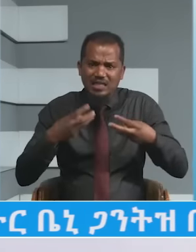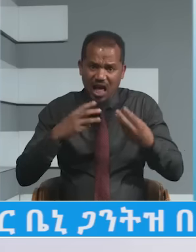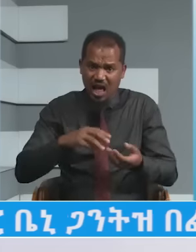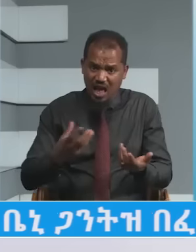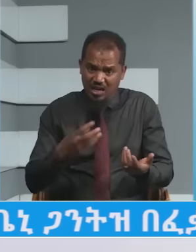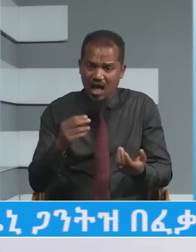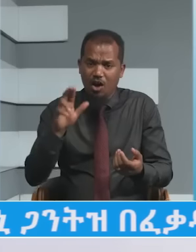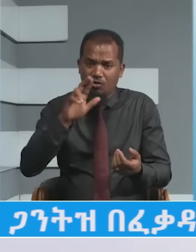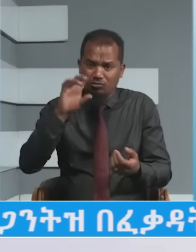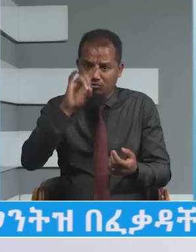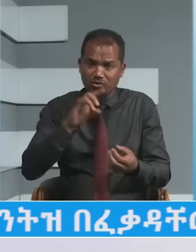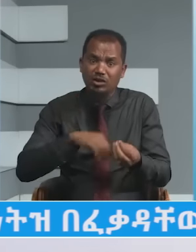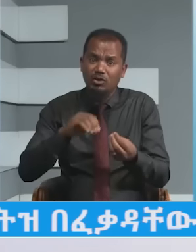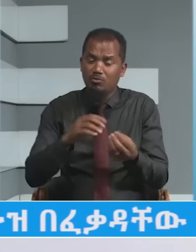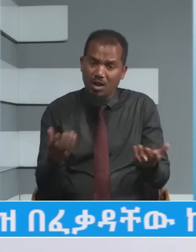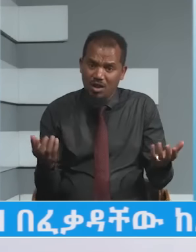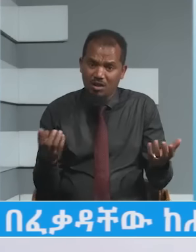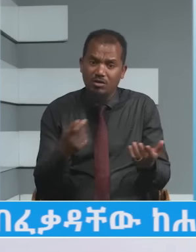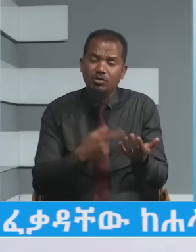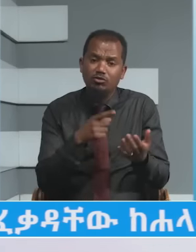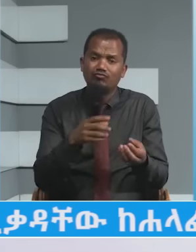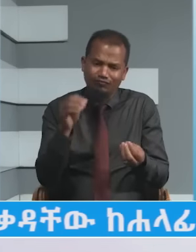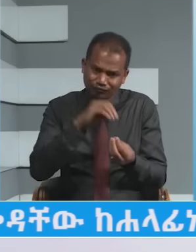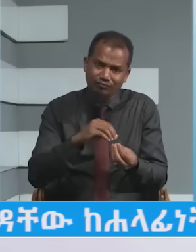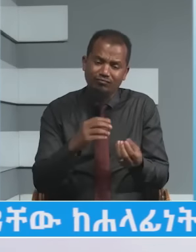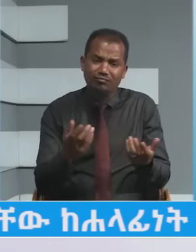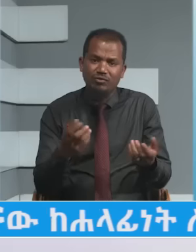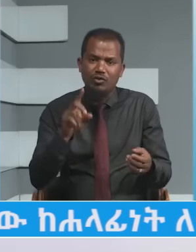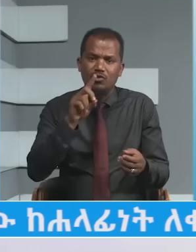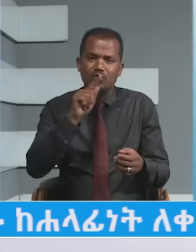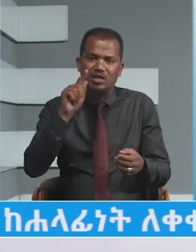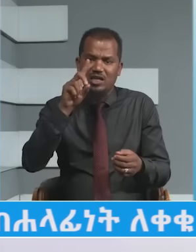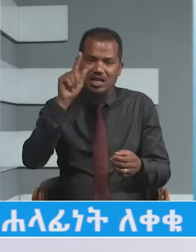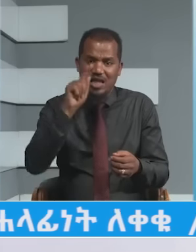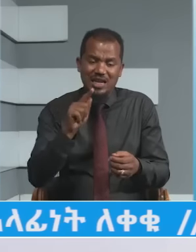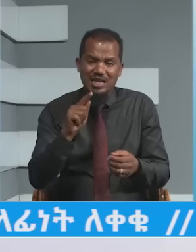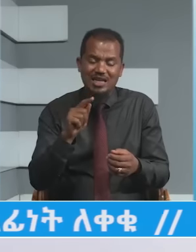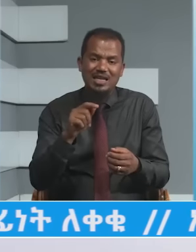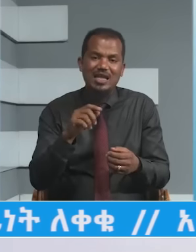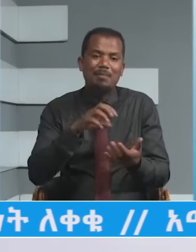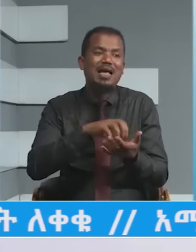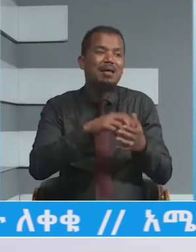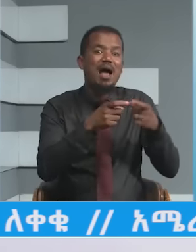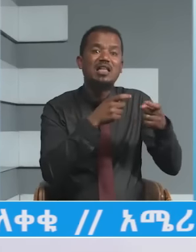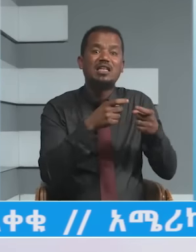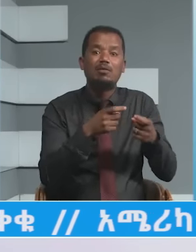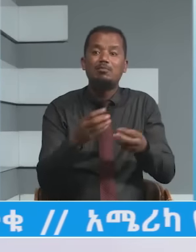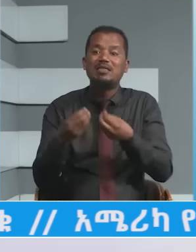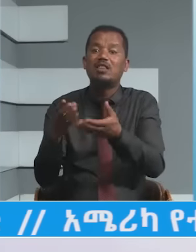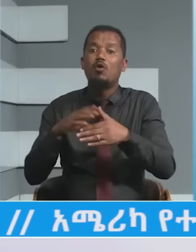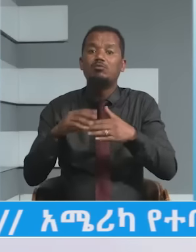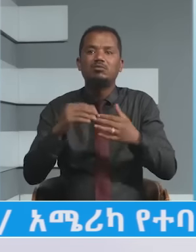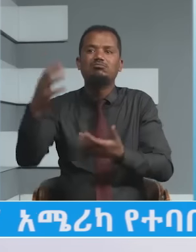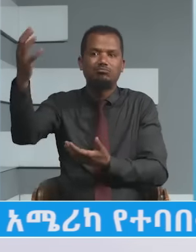ፓስታና ሩዝ ተጨምሯል። እነሱን ጨምረን ያው ዩኒየኑ በሪቮልቪንግ ፈንድ ከተማ አስተዳደሩ በመደበለት